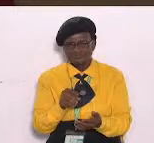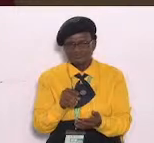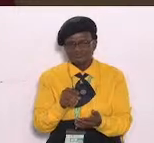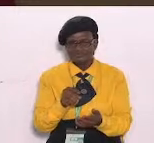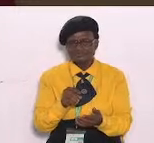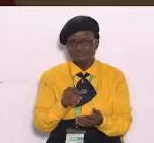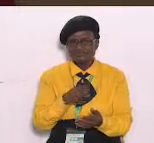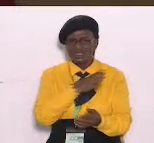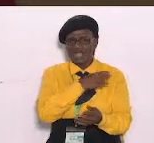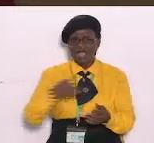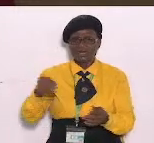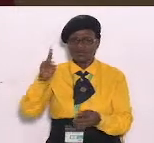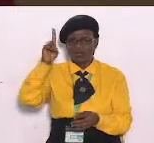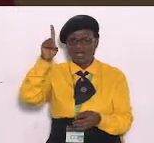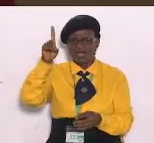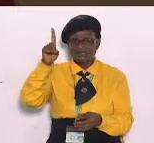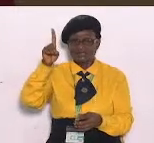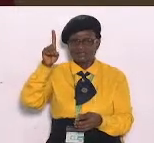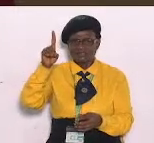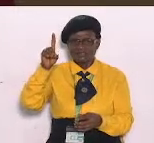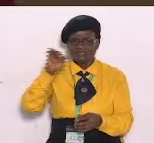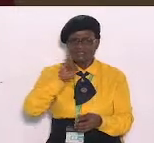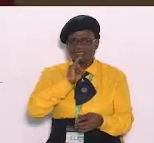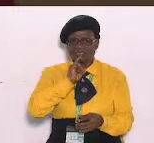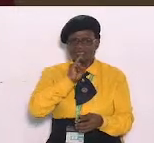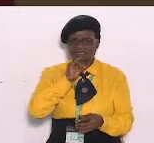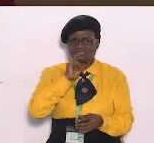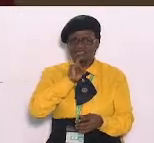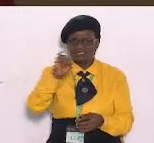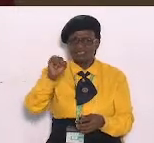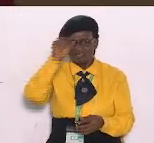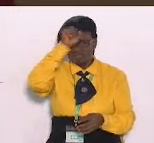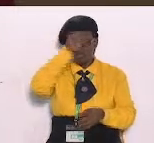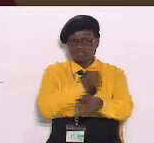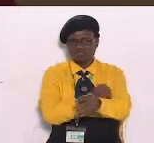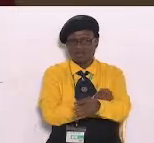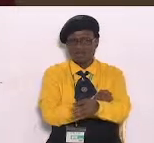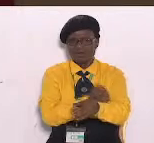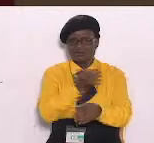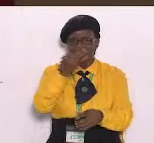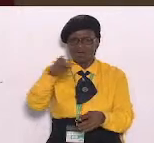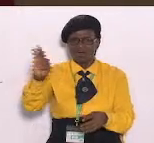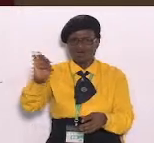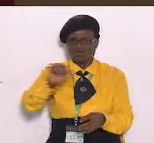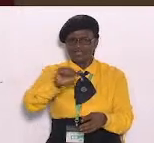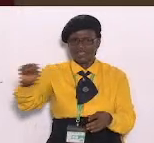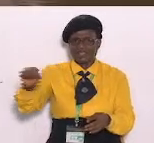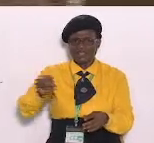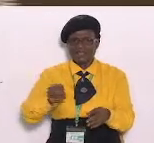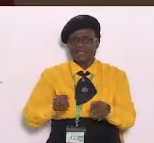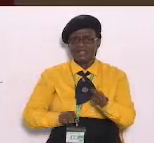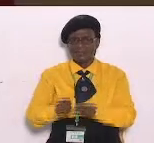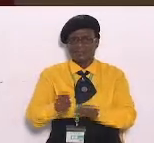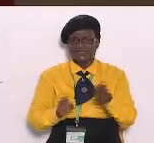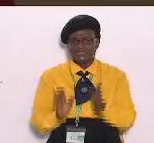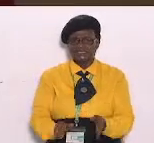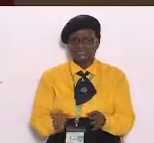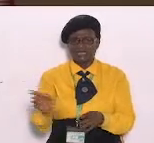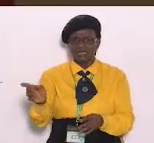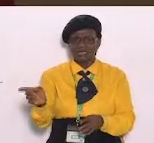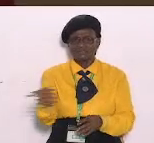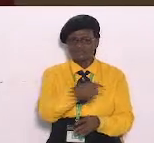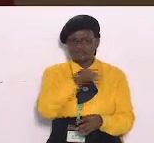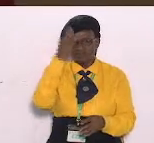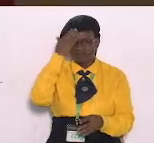d'unoris et l'autre le fils d'un messager et vous savez